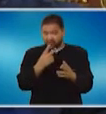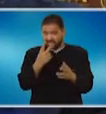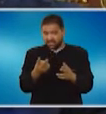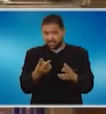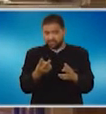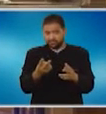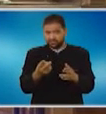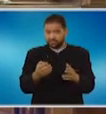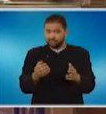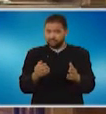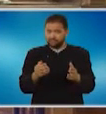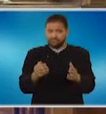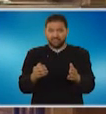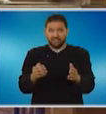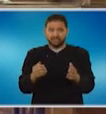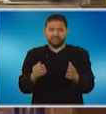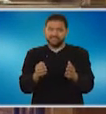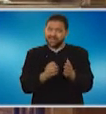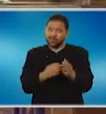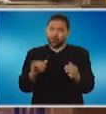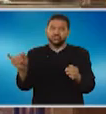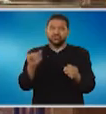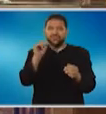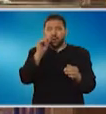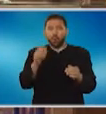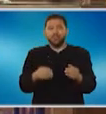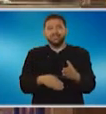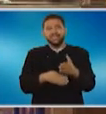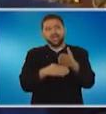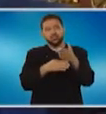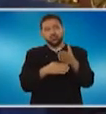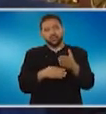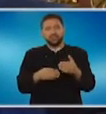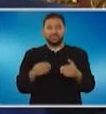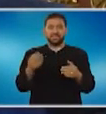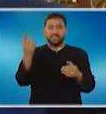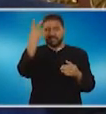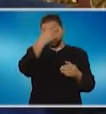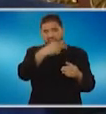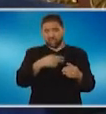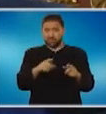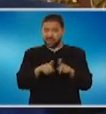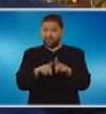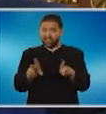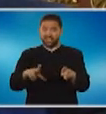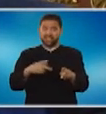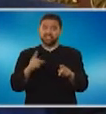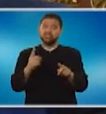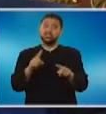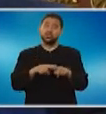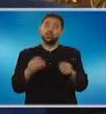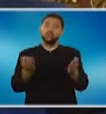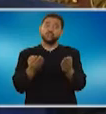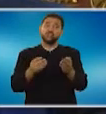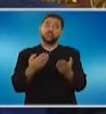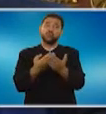descoperi niște lucruri extraordinare. La fel se întâmplă și în cazul literaturii religioase. Și